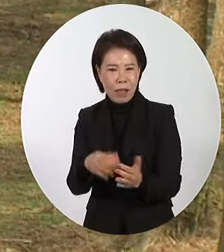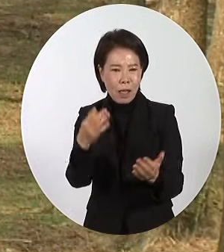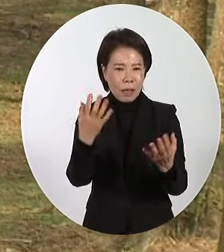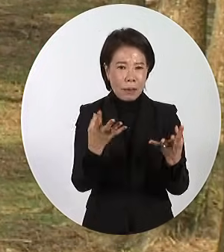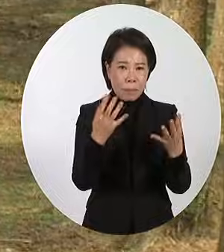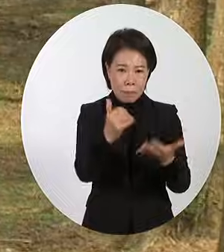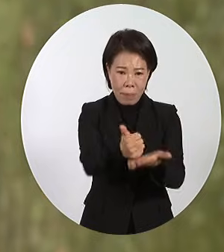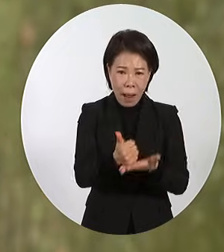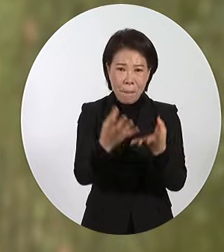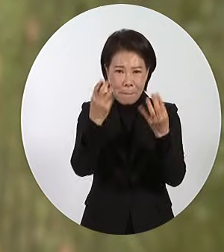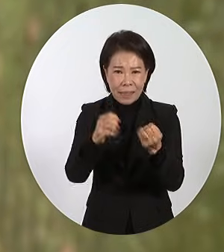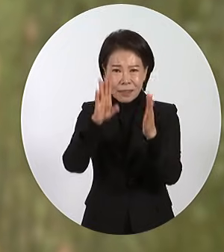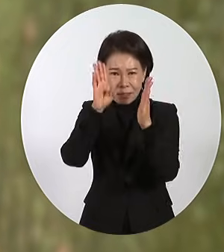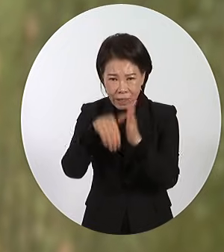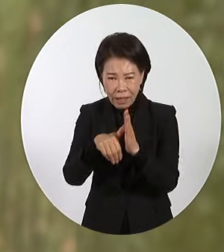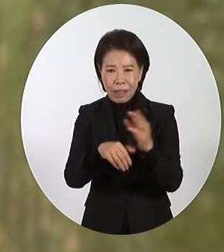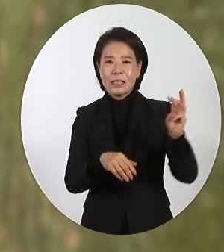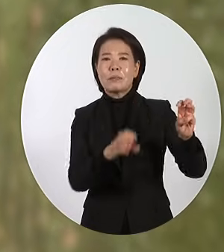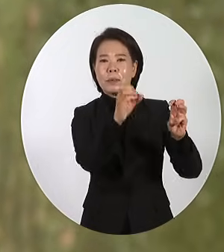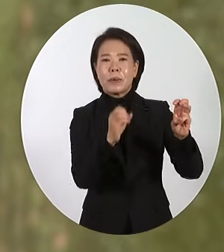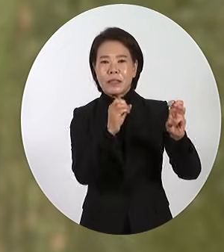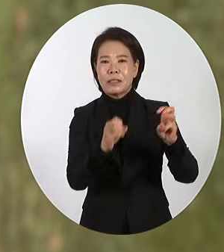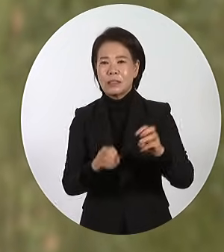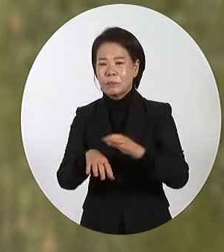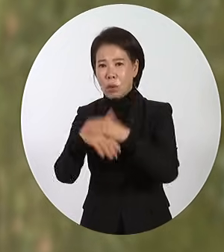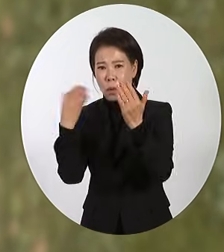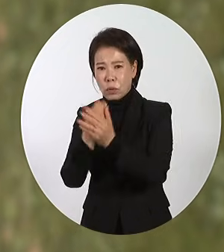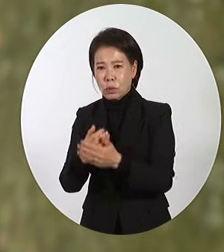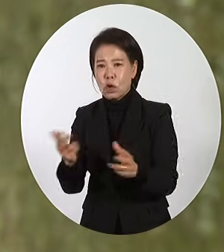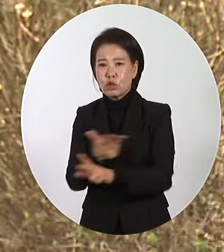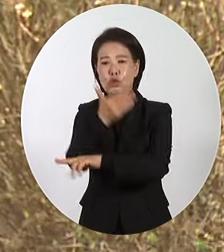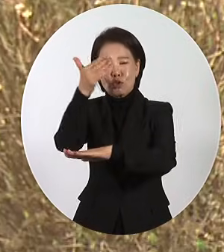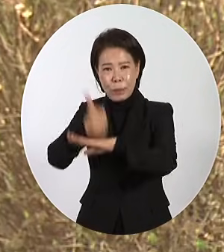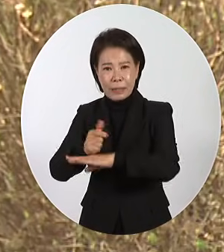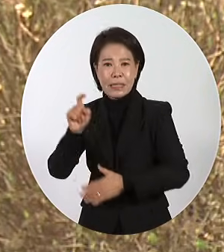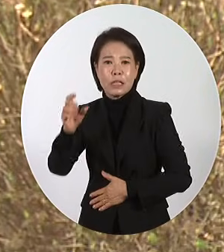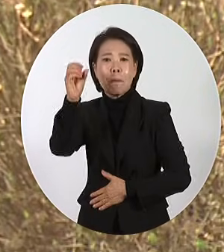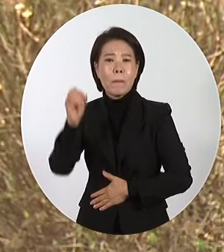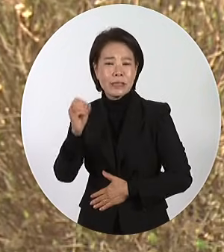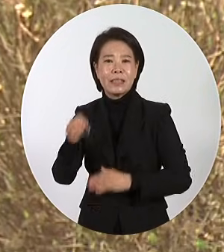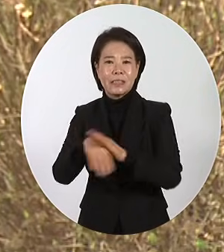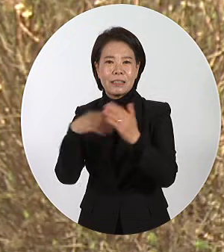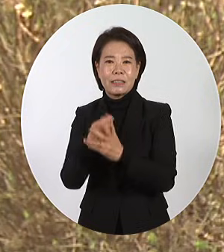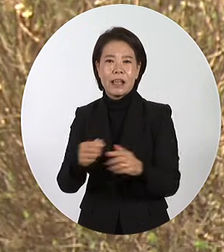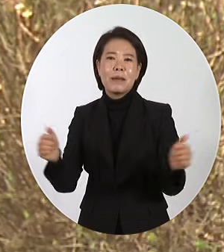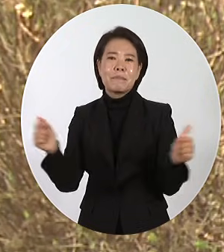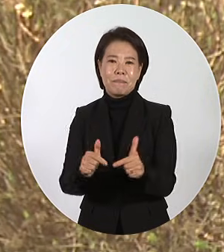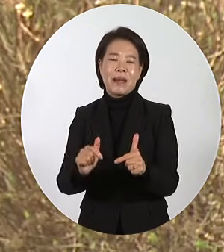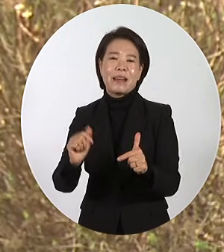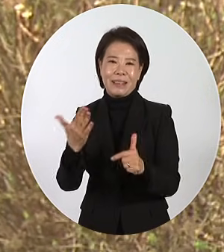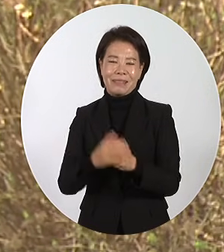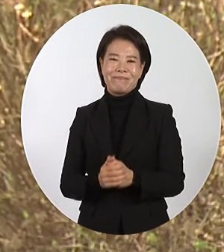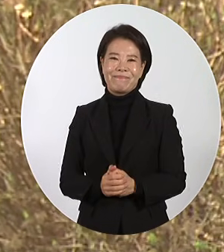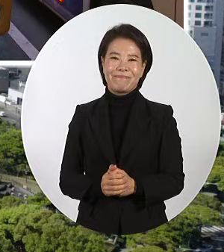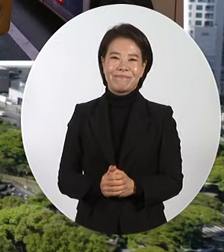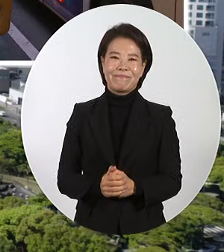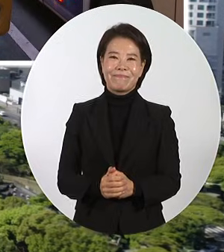비수기와 주중에는 30%, 성수기와 주말은 10%의 요금 감면이